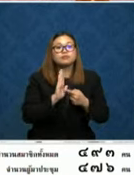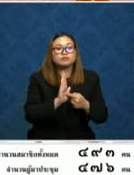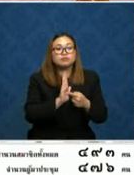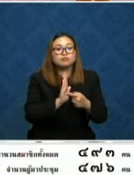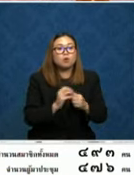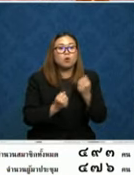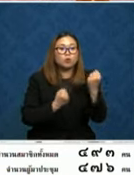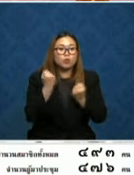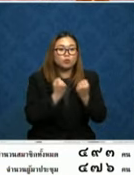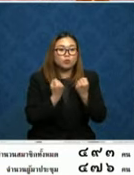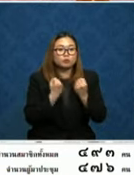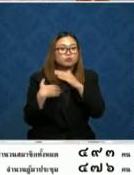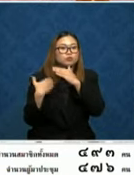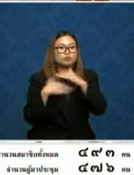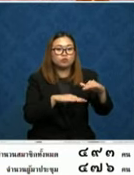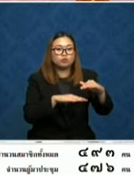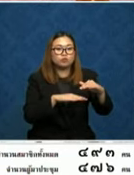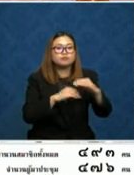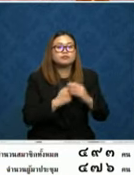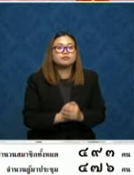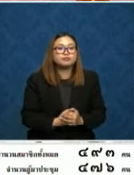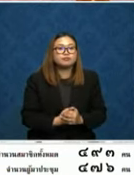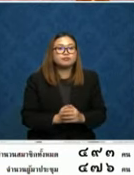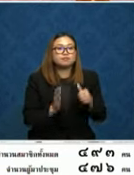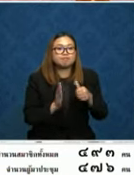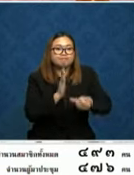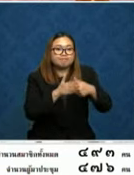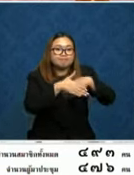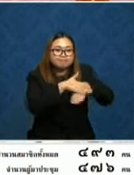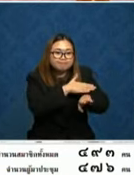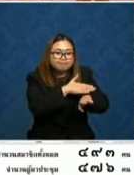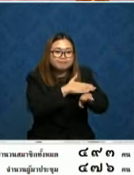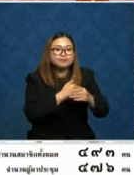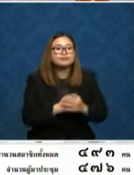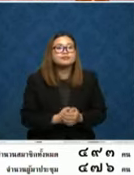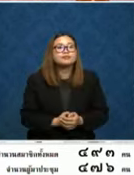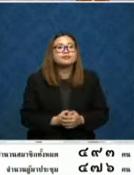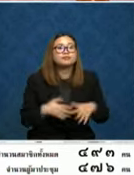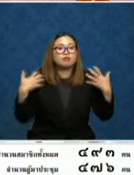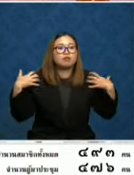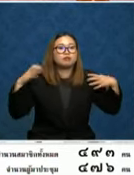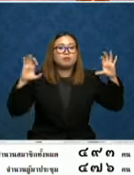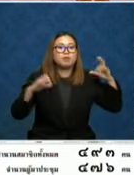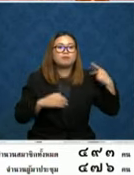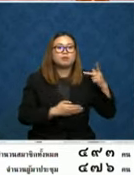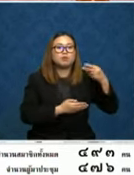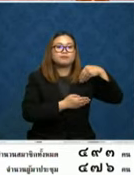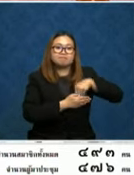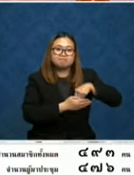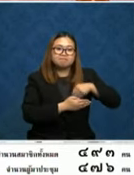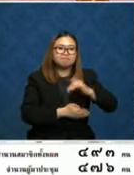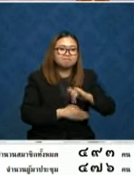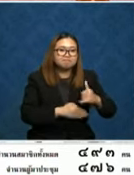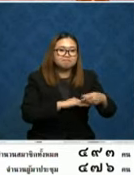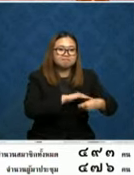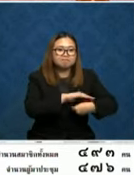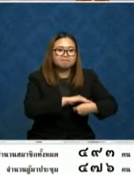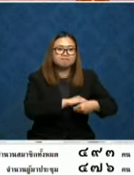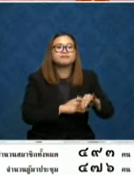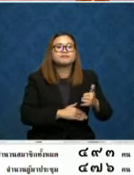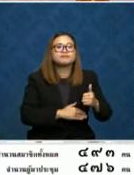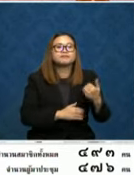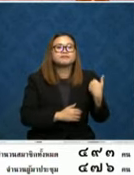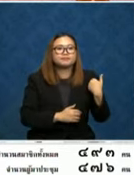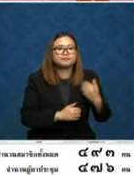ระเลี่ยงภาษีนะครับก็ซึ่งตั้งข้อสังเกตได้เหมือนกันนะครับว่าอาจจะมีการเรียกรับผลประโยชน์จากเจ้าหน้าที่รัฐ นะครับก็เดี๋ยวหน้าถัดไปเลยครับก็จะเห็น